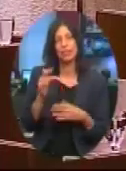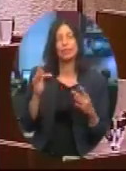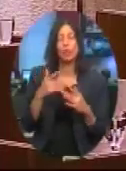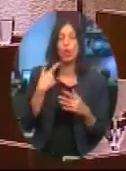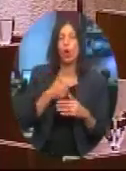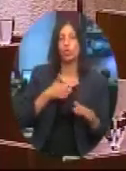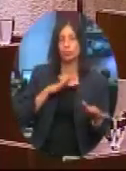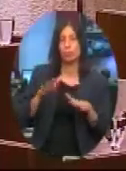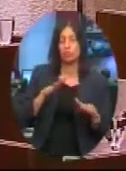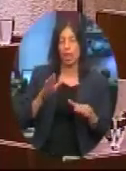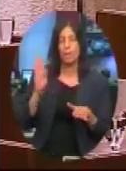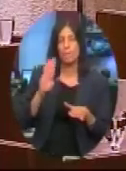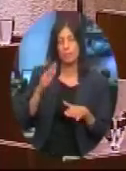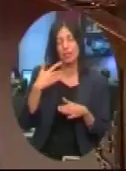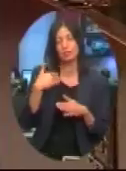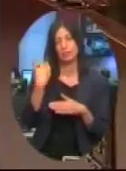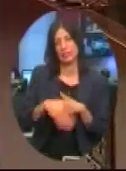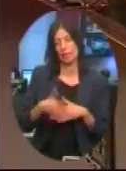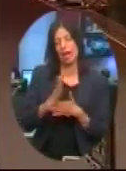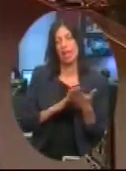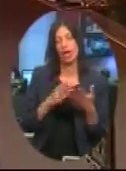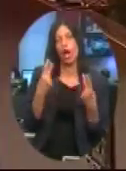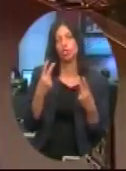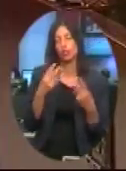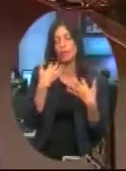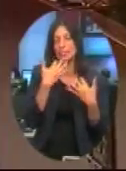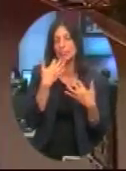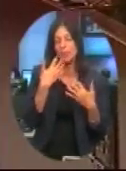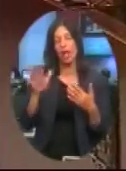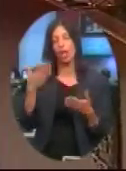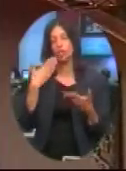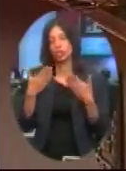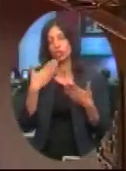מסיים חלק חשוב בהסברה, ואץ לעבר ישיבת קבינט נוספת.